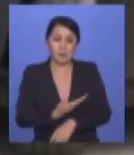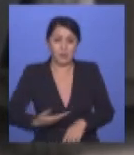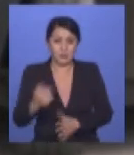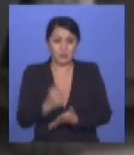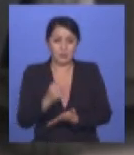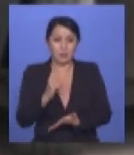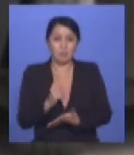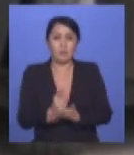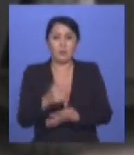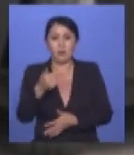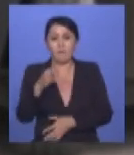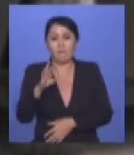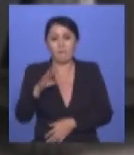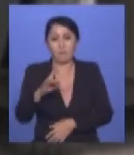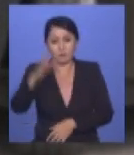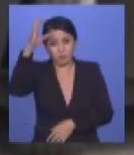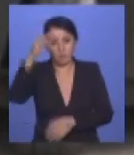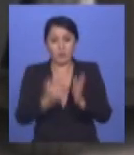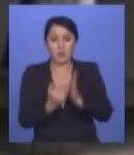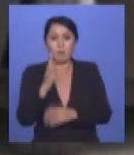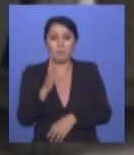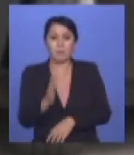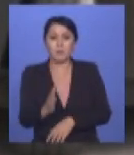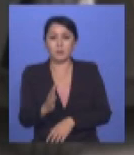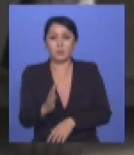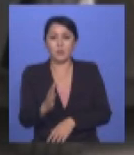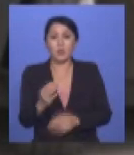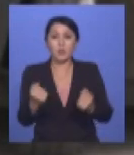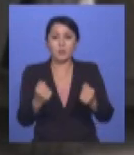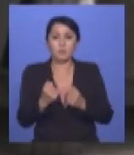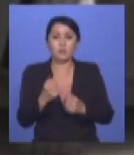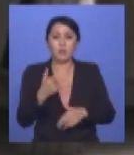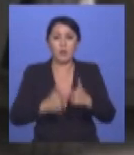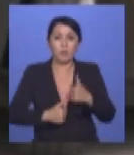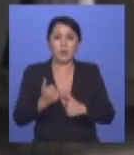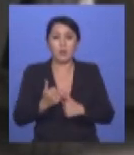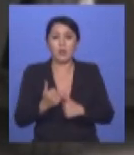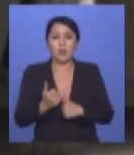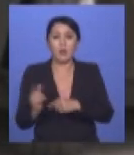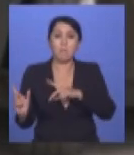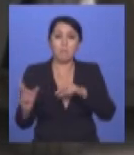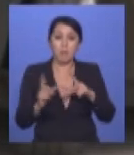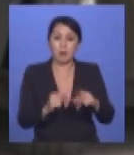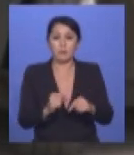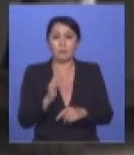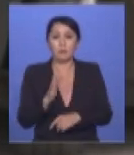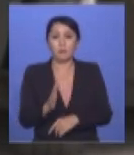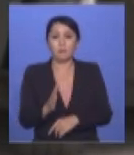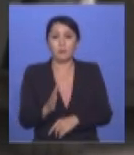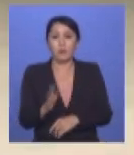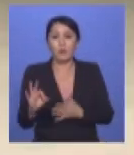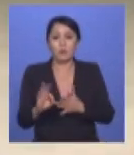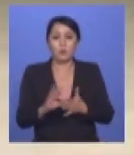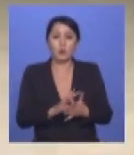Біздің басты міндетіміз фельдшерлердің үнемі біліктілігін арттыру. Бұл үшін біз спартакиадалар түрлі конкурстар өткізіп оларды ынталандырып